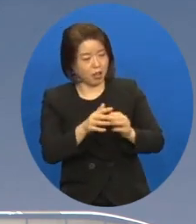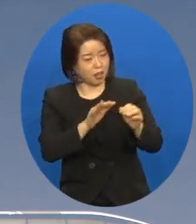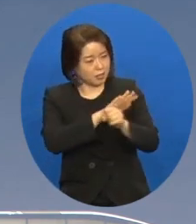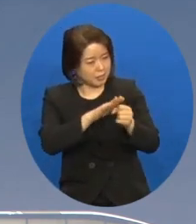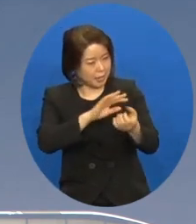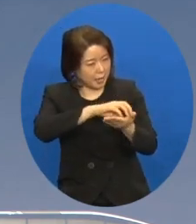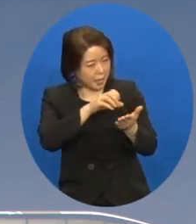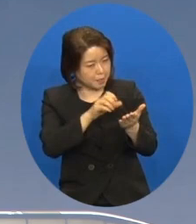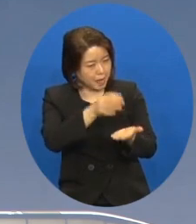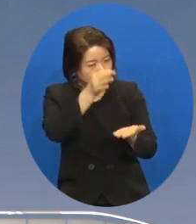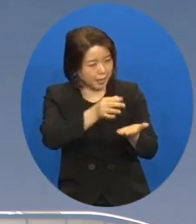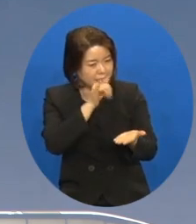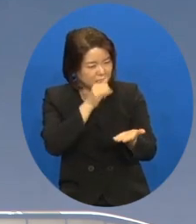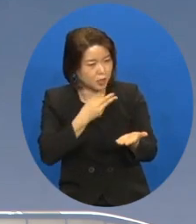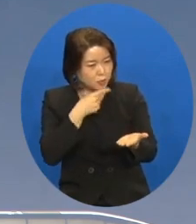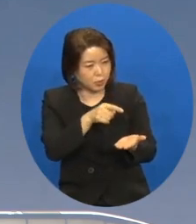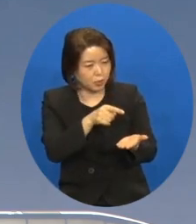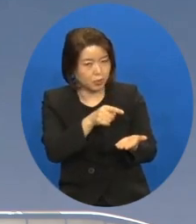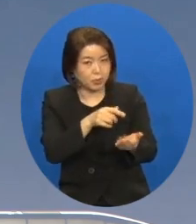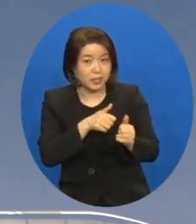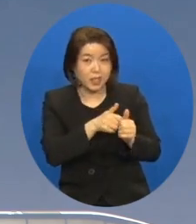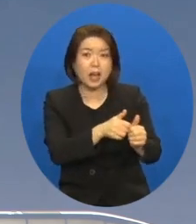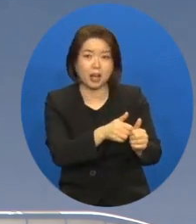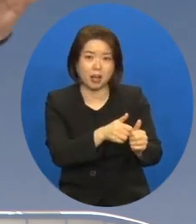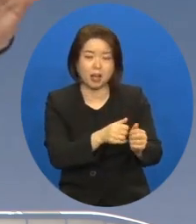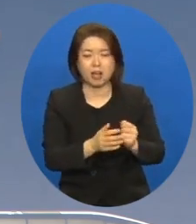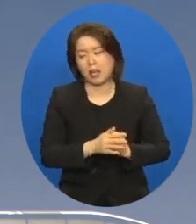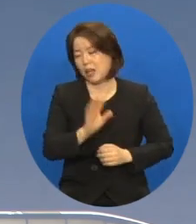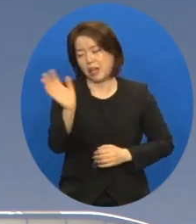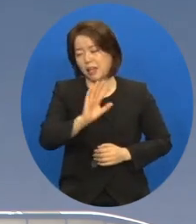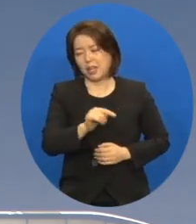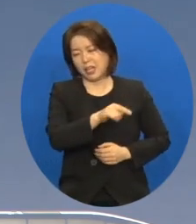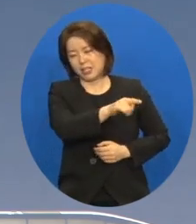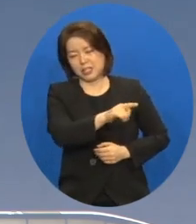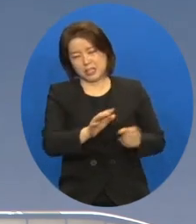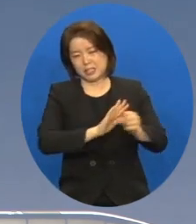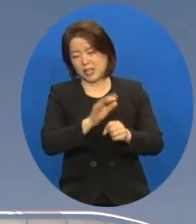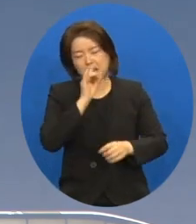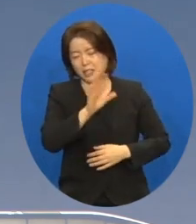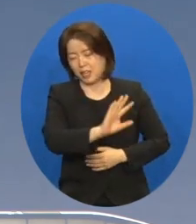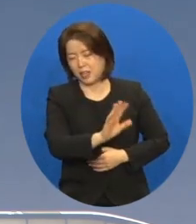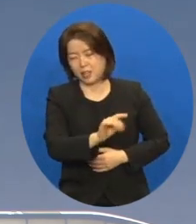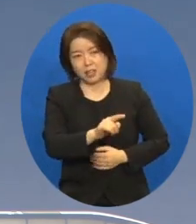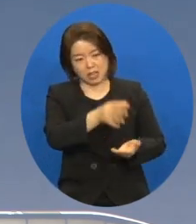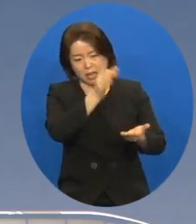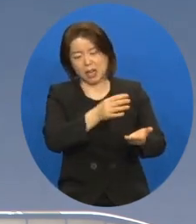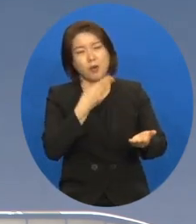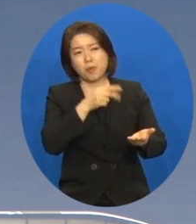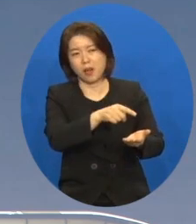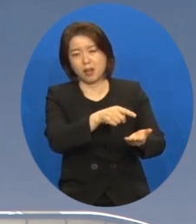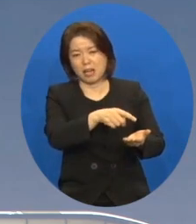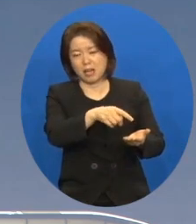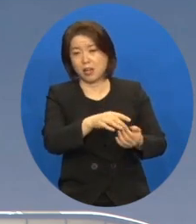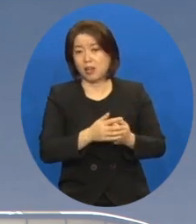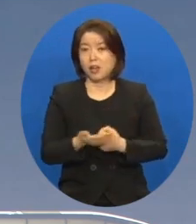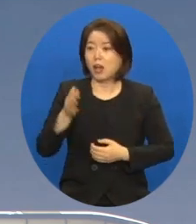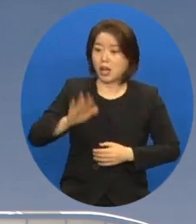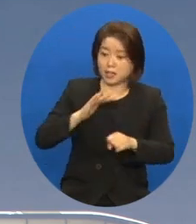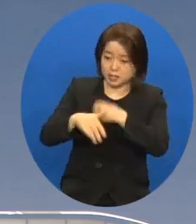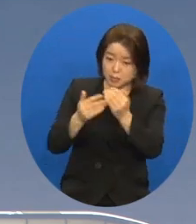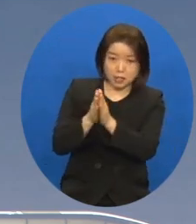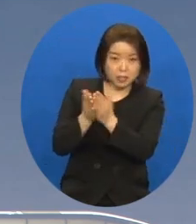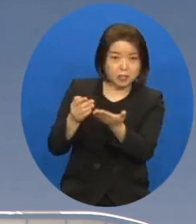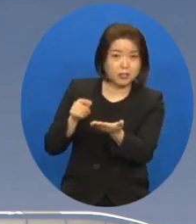있나 없나를 따집니다. 아, 그 사람은 사랑할 만한 사람이 못 돼요. 그러나 성경은